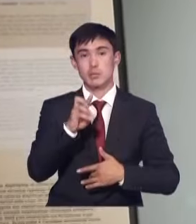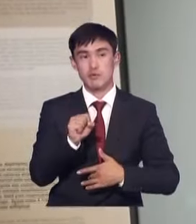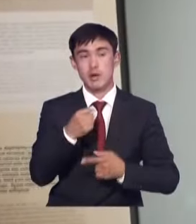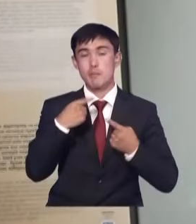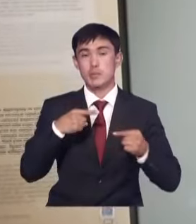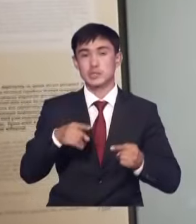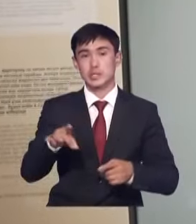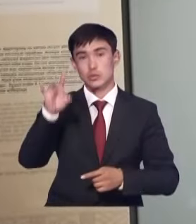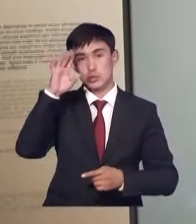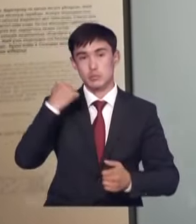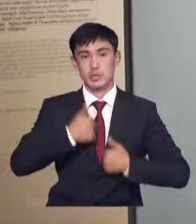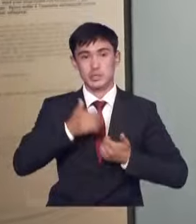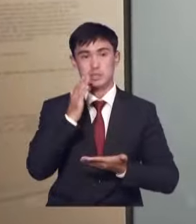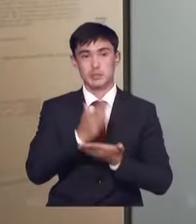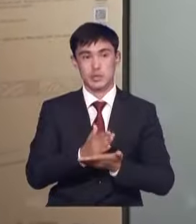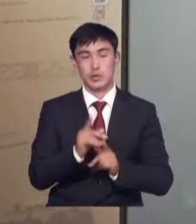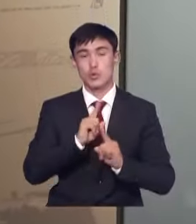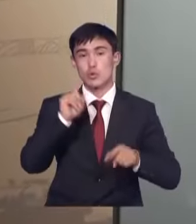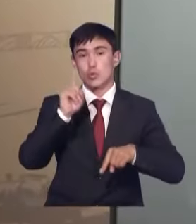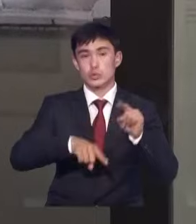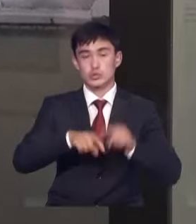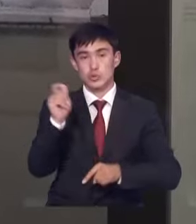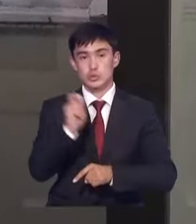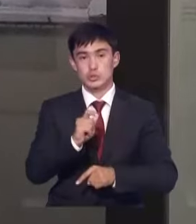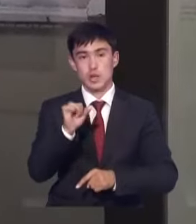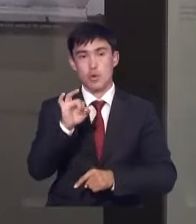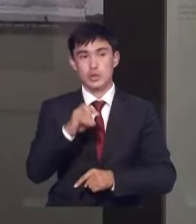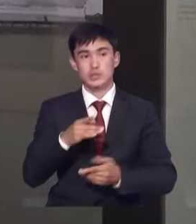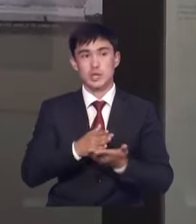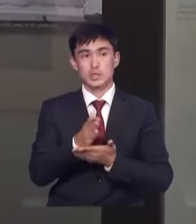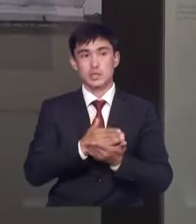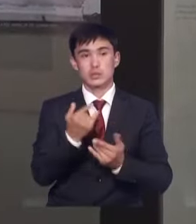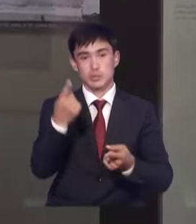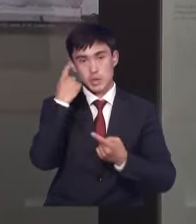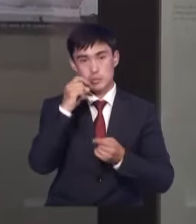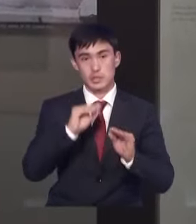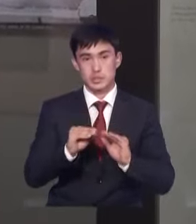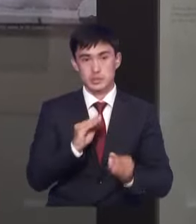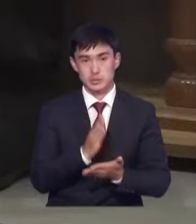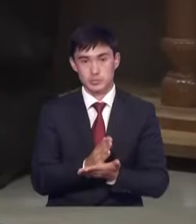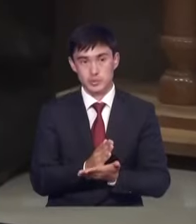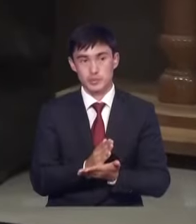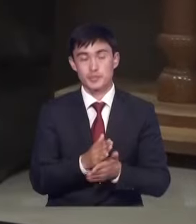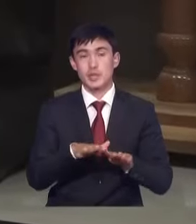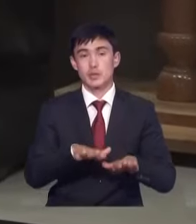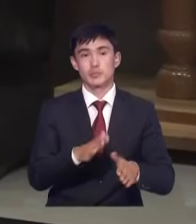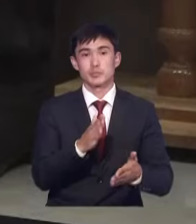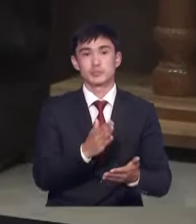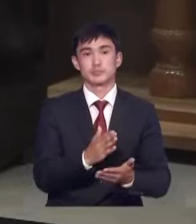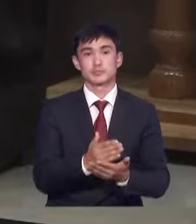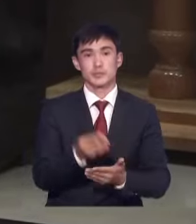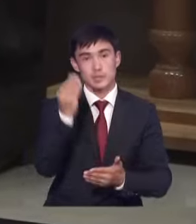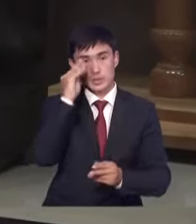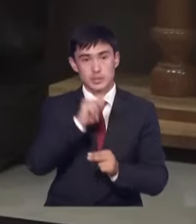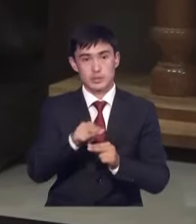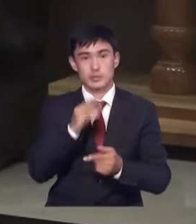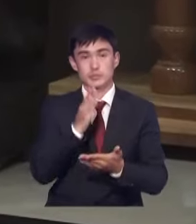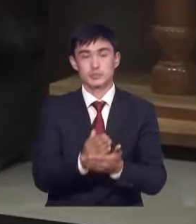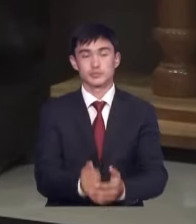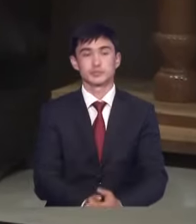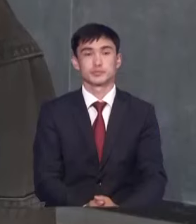басқа да өлке мақтаныштары бар. Ұлы Отан соғысы мен Ауған соғысы ардагерлері туралы мәліметтер жинақталған бұрыштар да тәлімдік, тәрбиелік мәнге